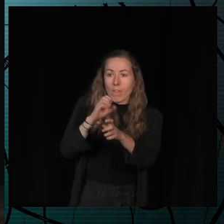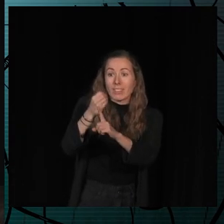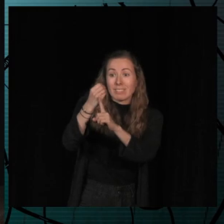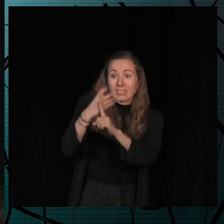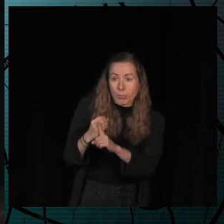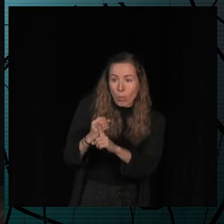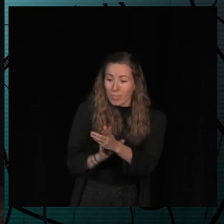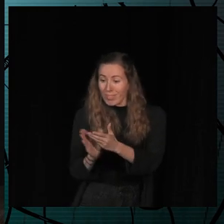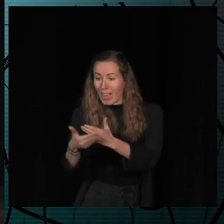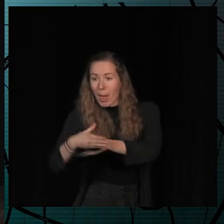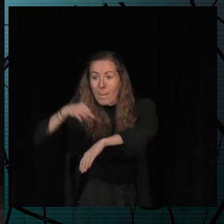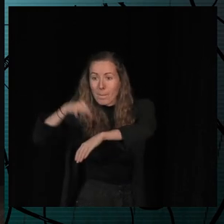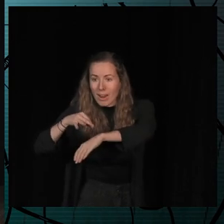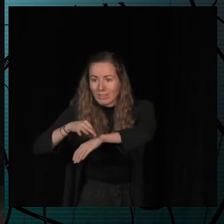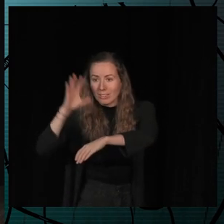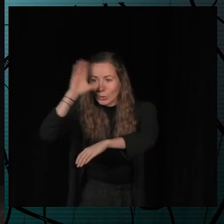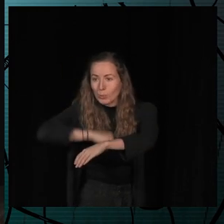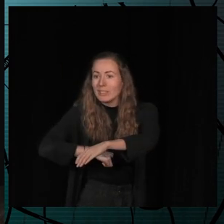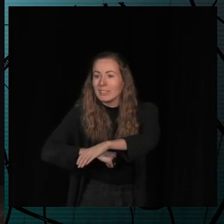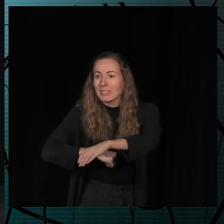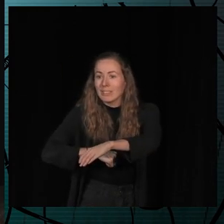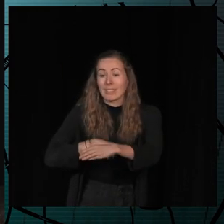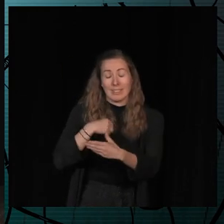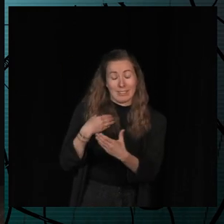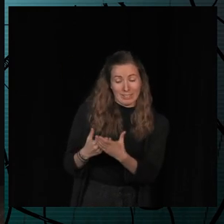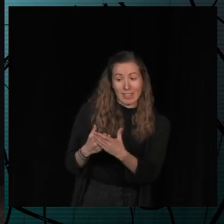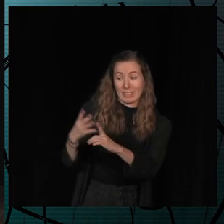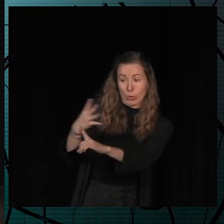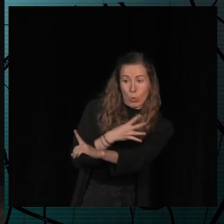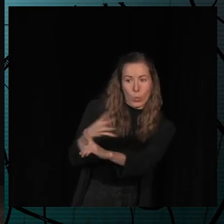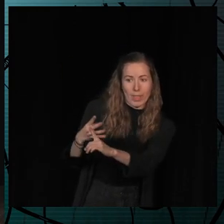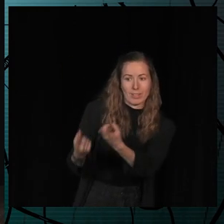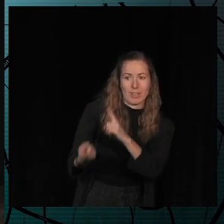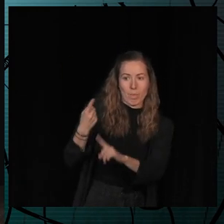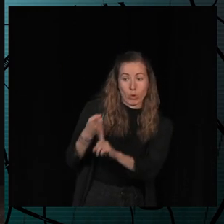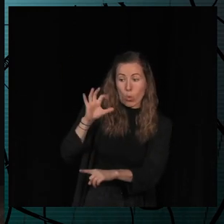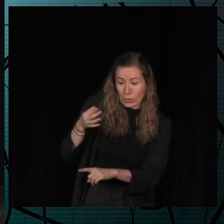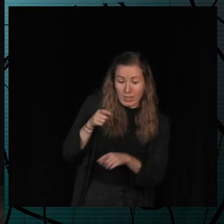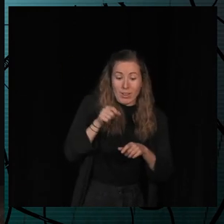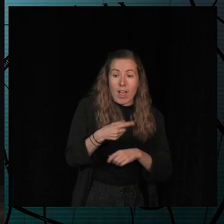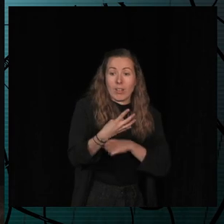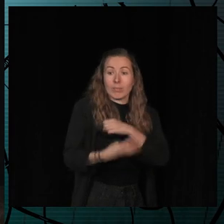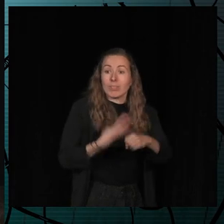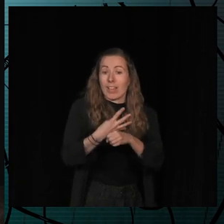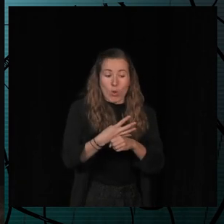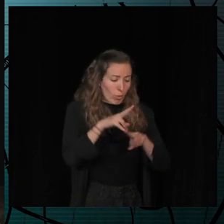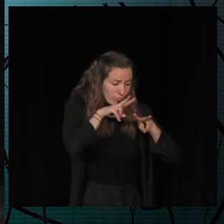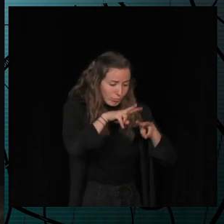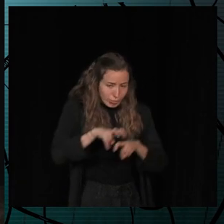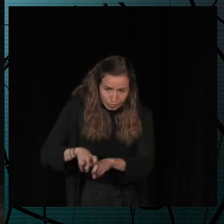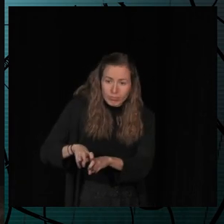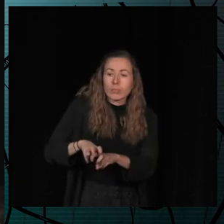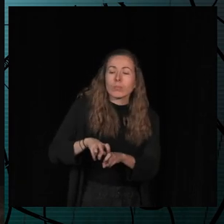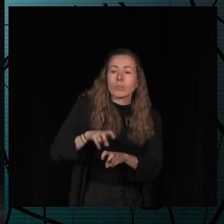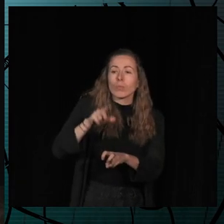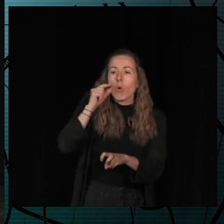mais non pas la maladie et donc il y a cette problématique du contexte et c'est évident que cette étude a montré euh parce que ce